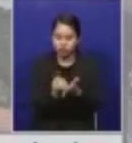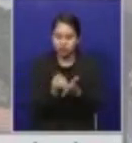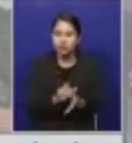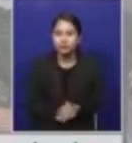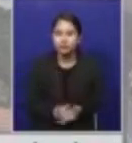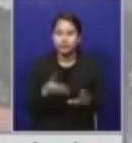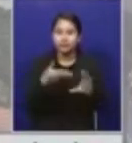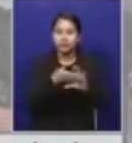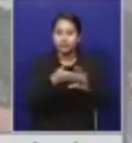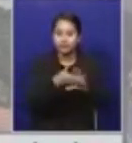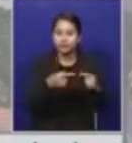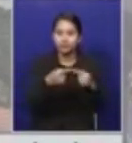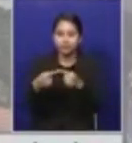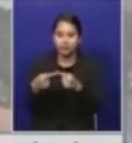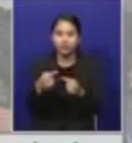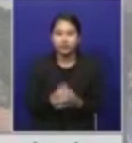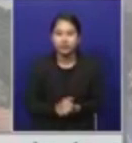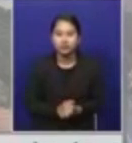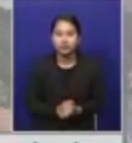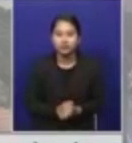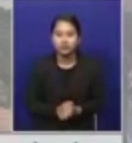ขอสไลด์ขอหน้าต่อไปเลยครับ